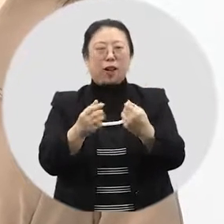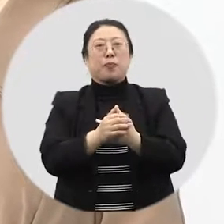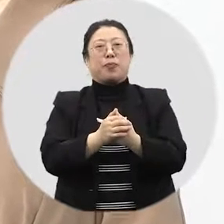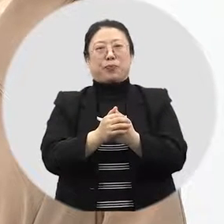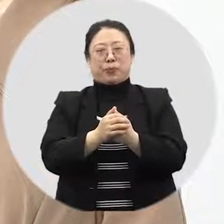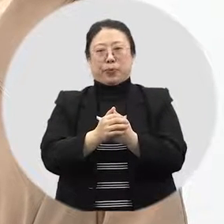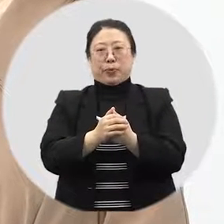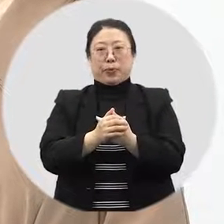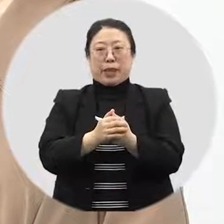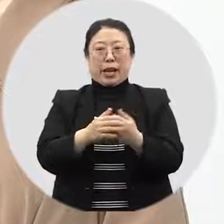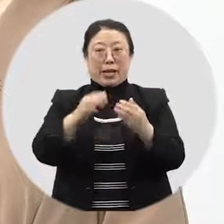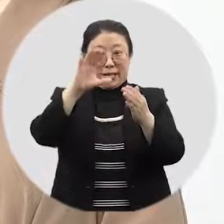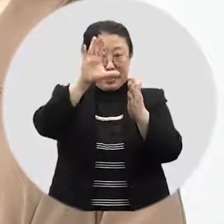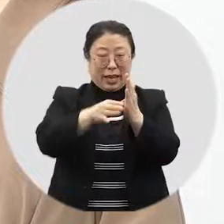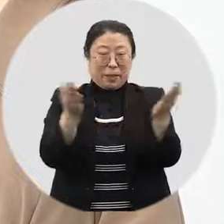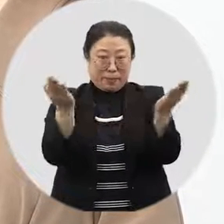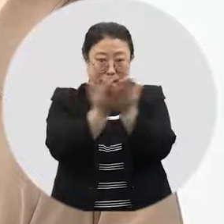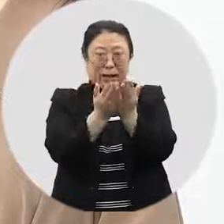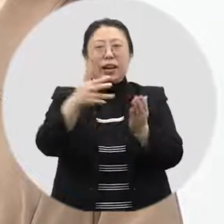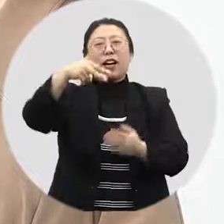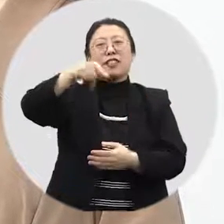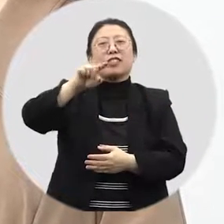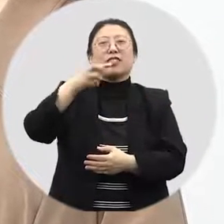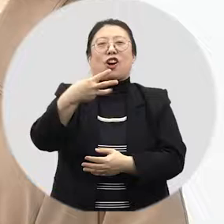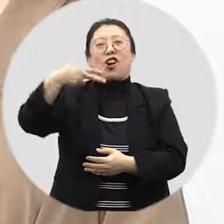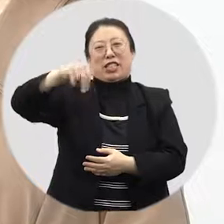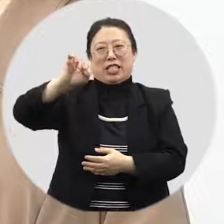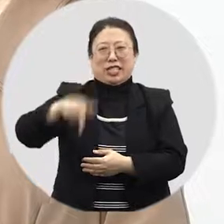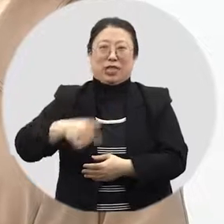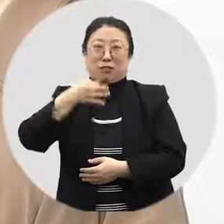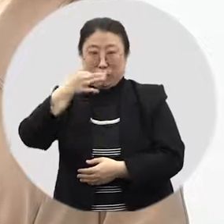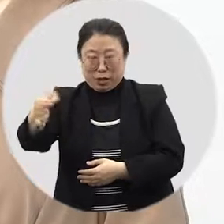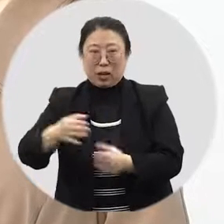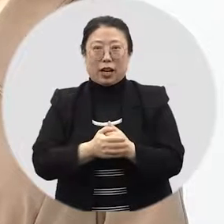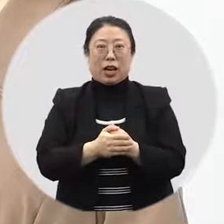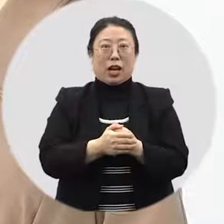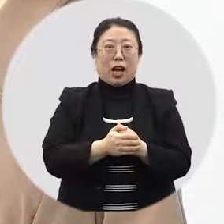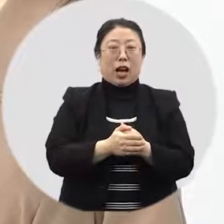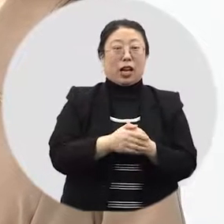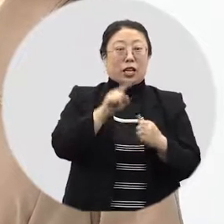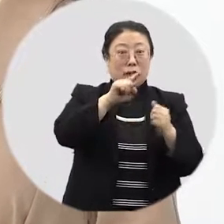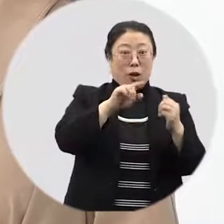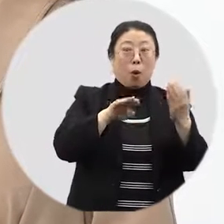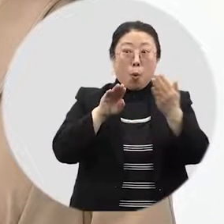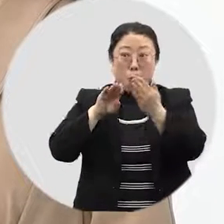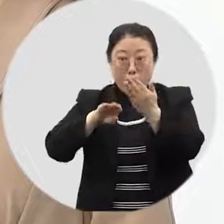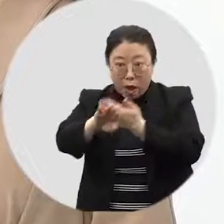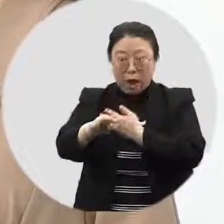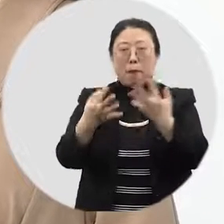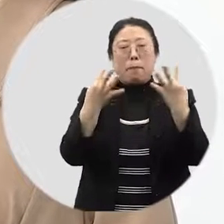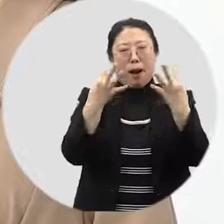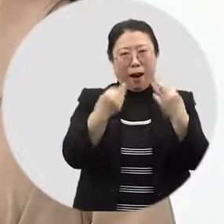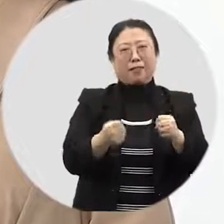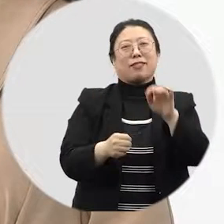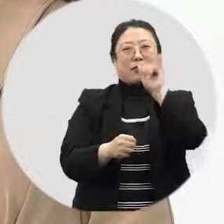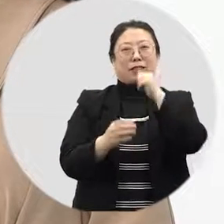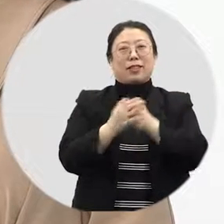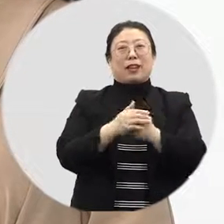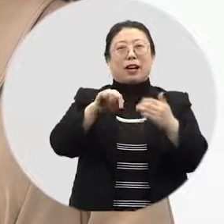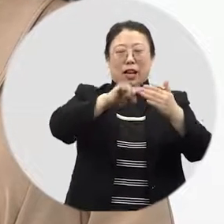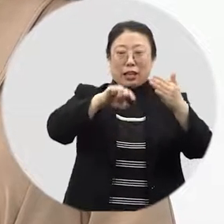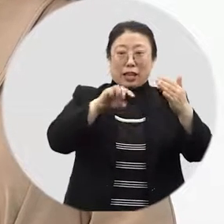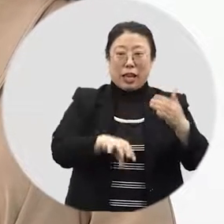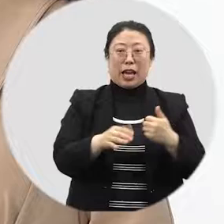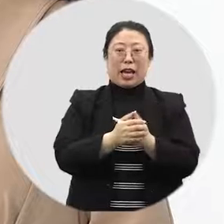송편처럼 절기에 맞춰 먹는 음식을 절식이라고 해요 추석에는 송편 말고도 많은 절식이